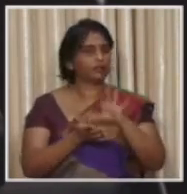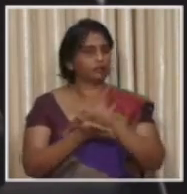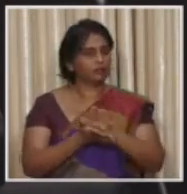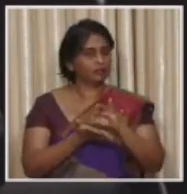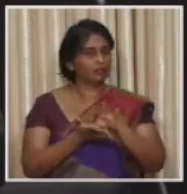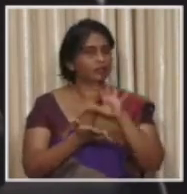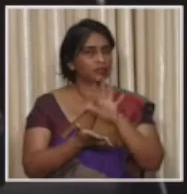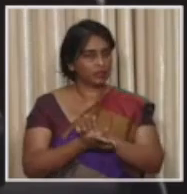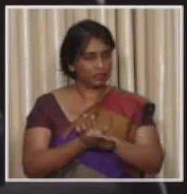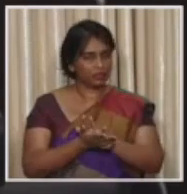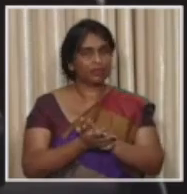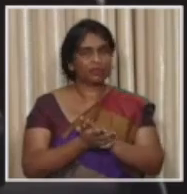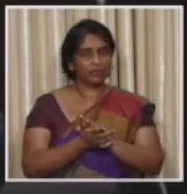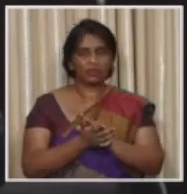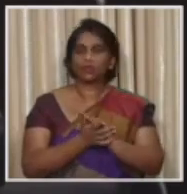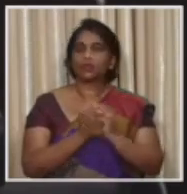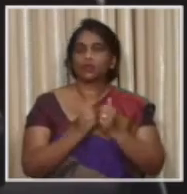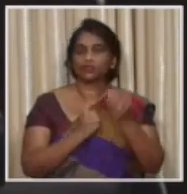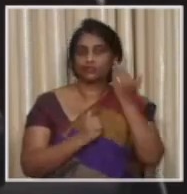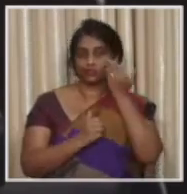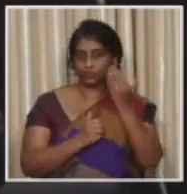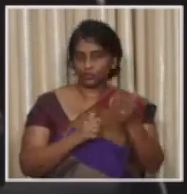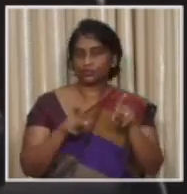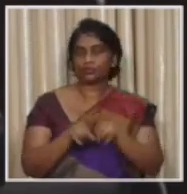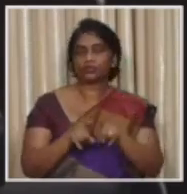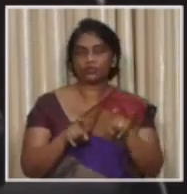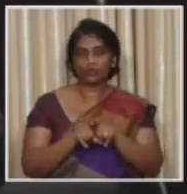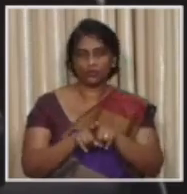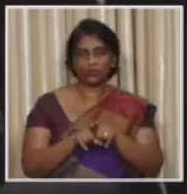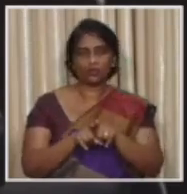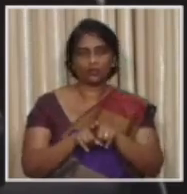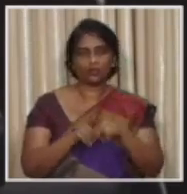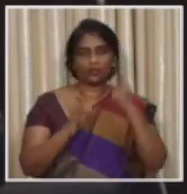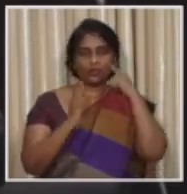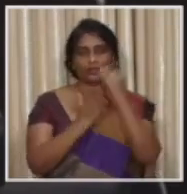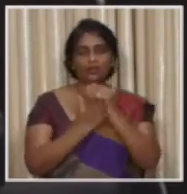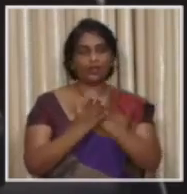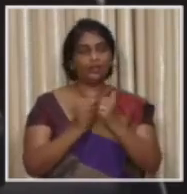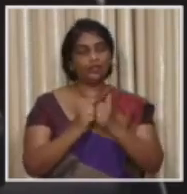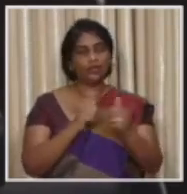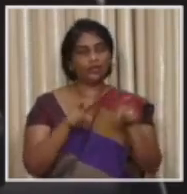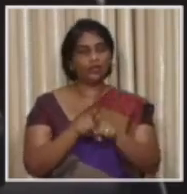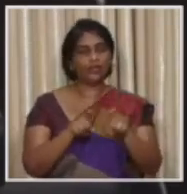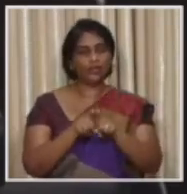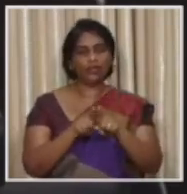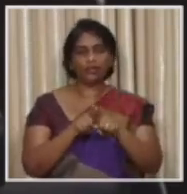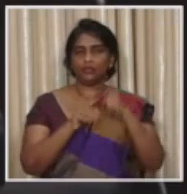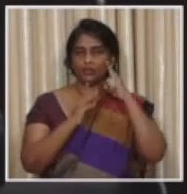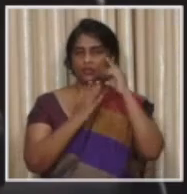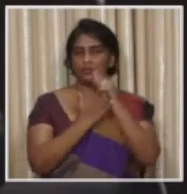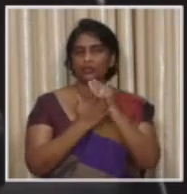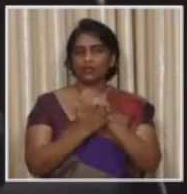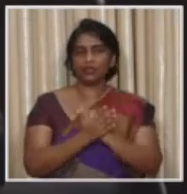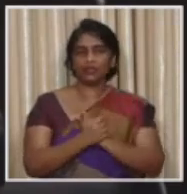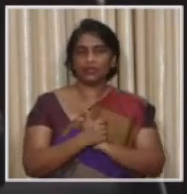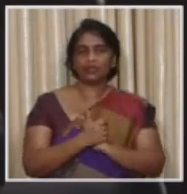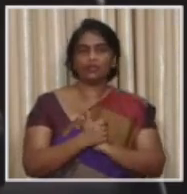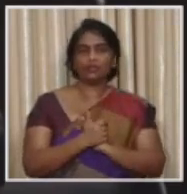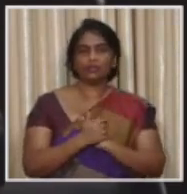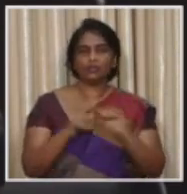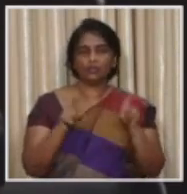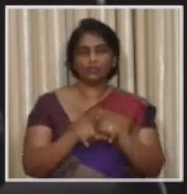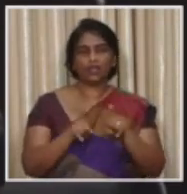දෙයක් අරගන්නේ නැහැ කියන එක අපිට පේනවා. ඒ නිසා මේ රටේ මේ සිද්ධ වෙලා තියෙන අපි ජනතාව මුහුණ දීලා තියෙන මේ